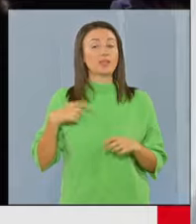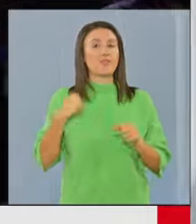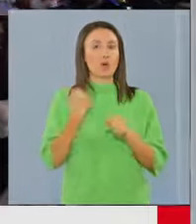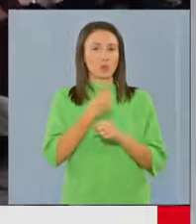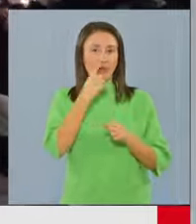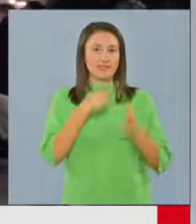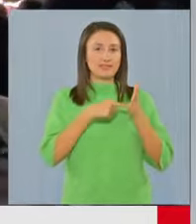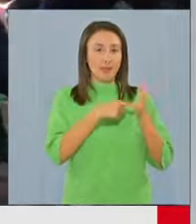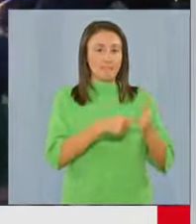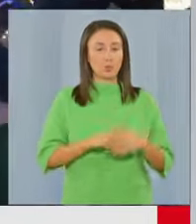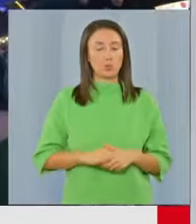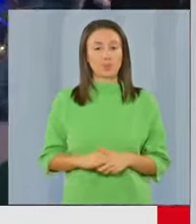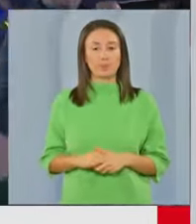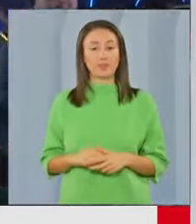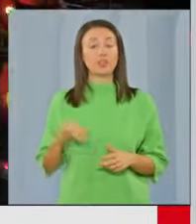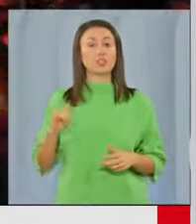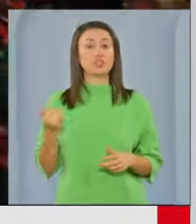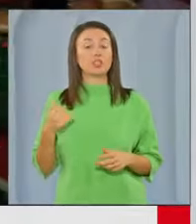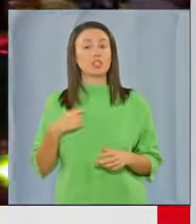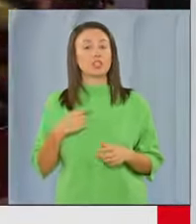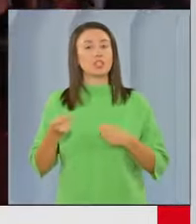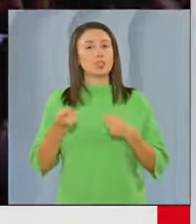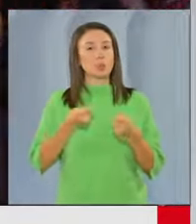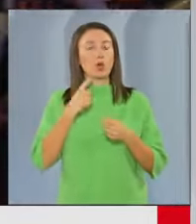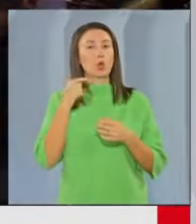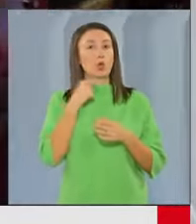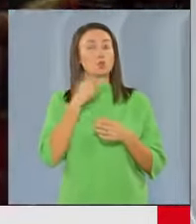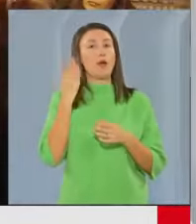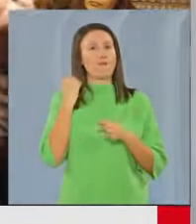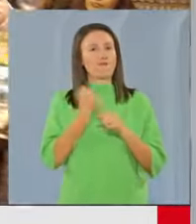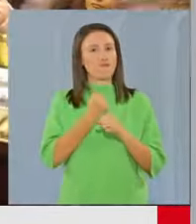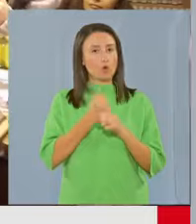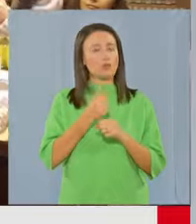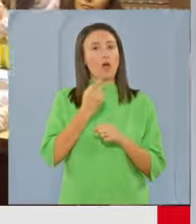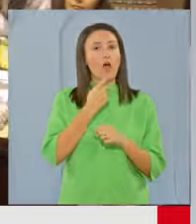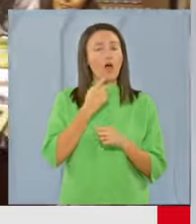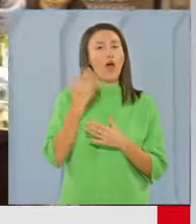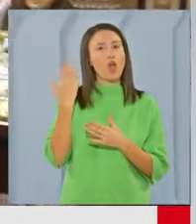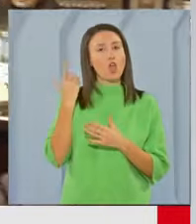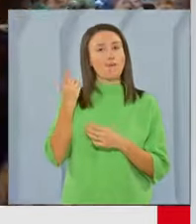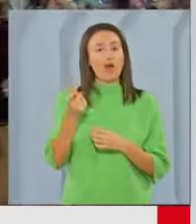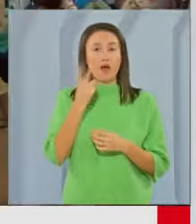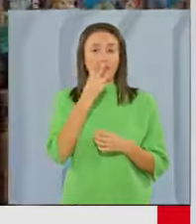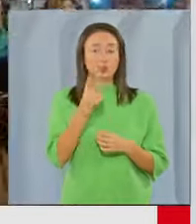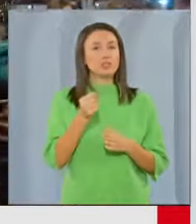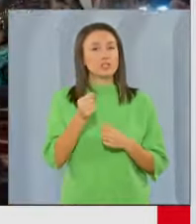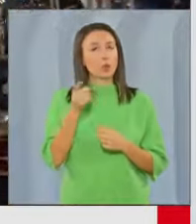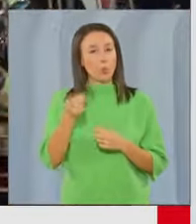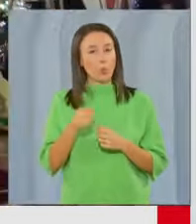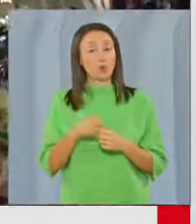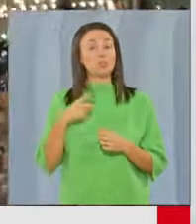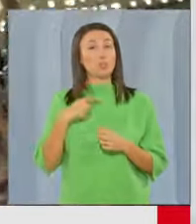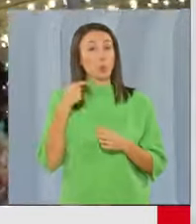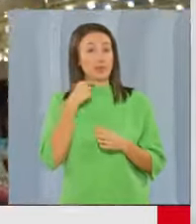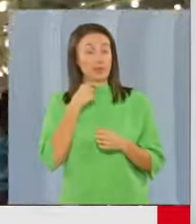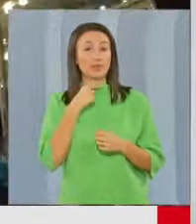exemplu sau determinată de exemplu și de târgurile de Crăciun am fost în weekend în Craiova am văzut târgul de Crăciun de acolo din Craiova E un